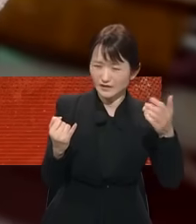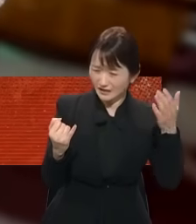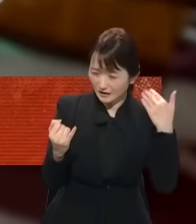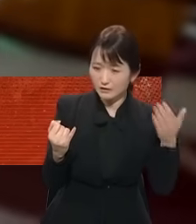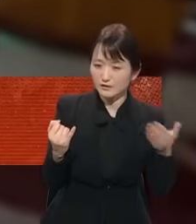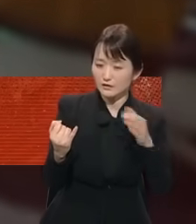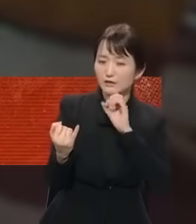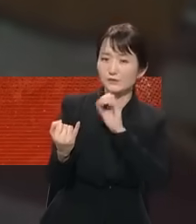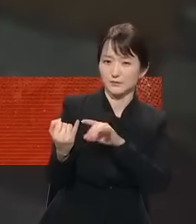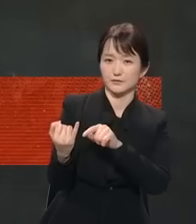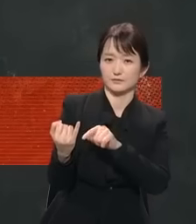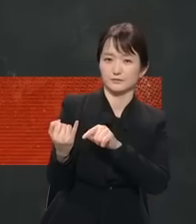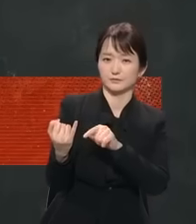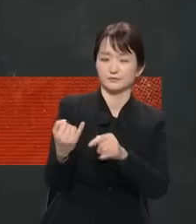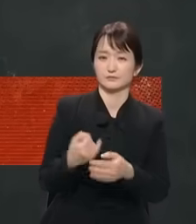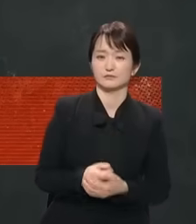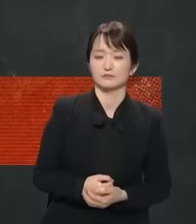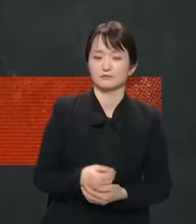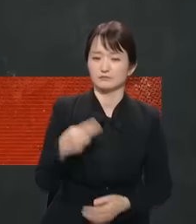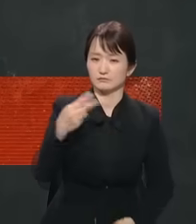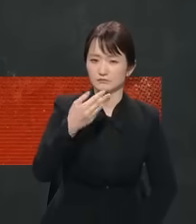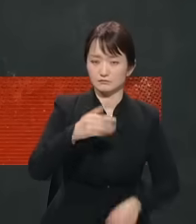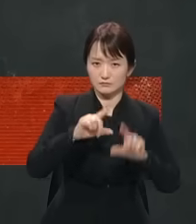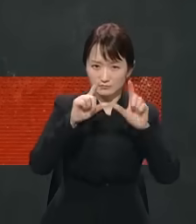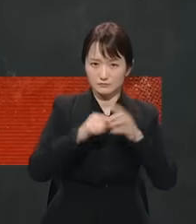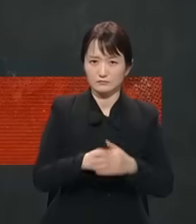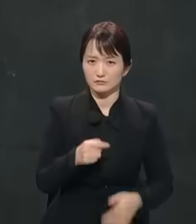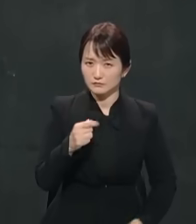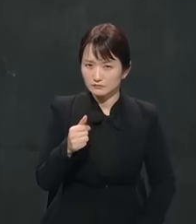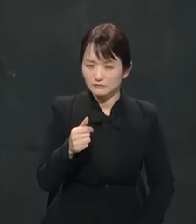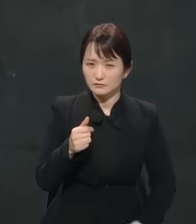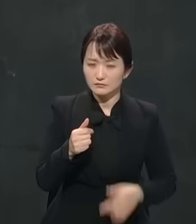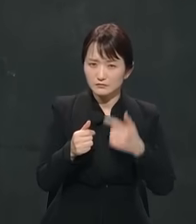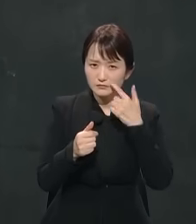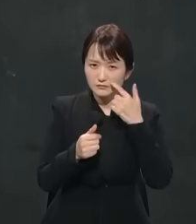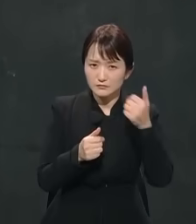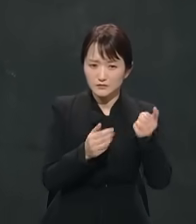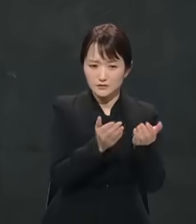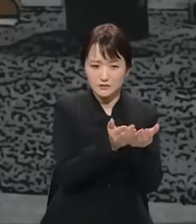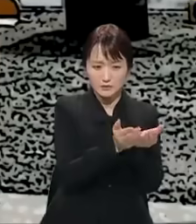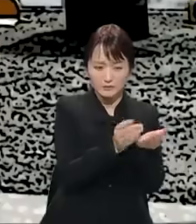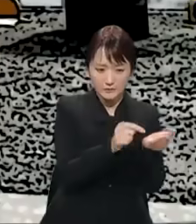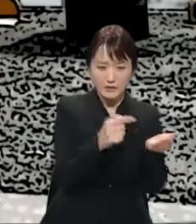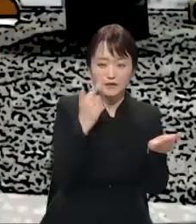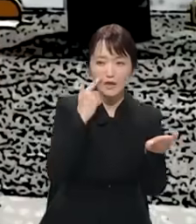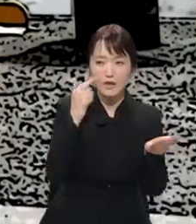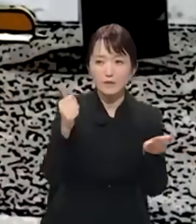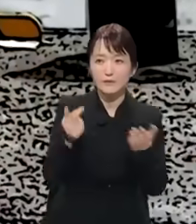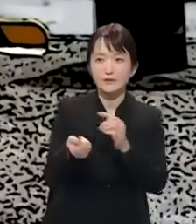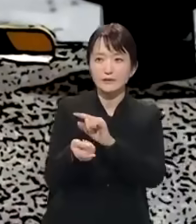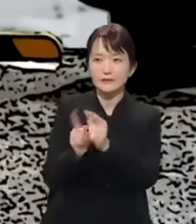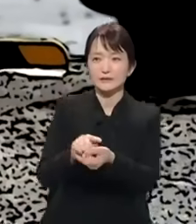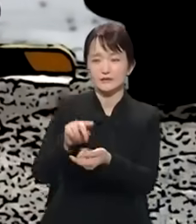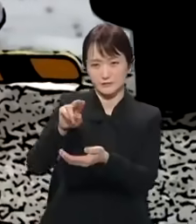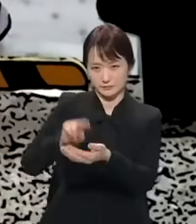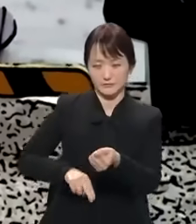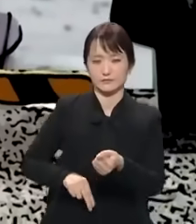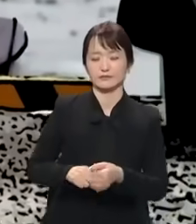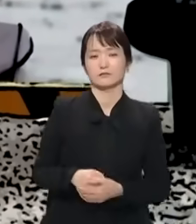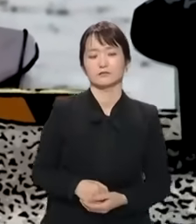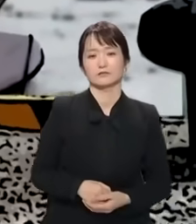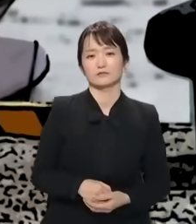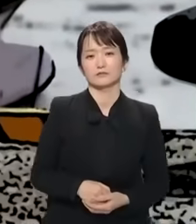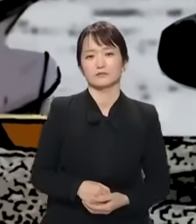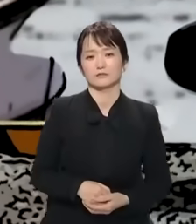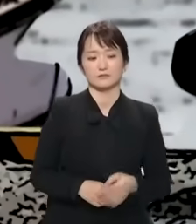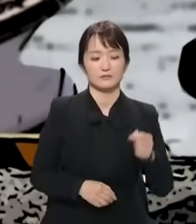일을 언급하기 시작했는데 2009년에 작은아버지 선박을 아버지께서 대신 팔았다고 합니다. 그런데 그 당시에